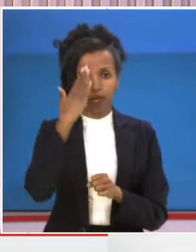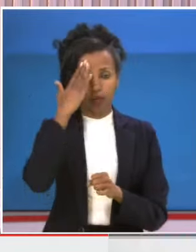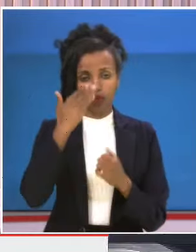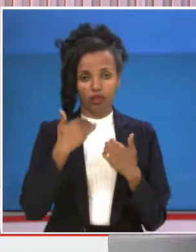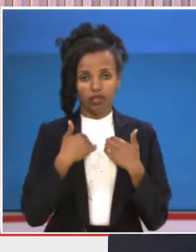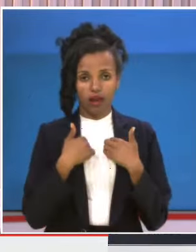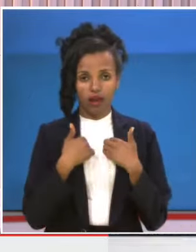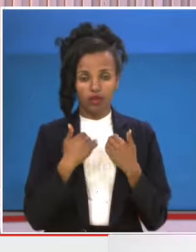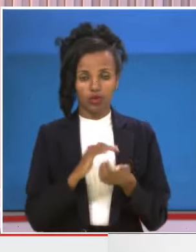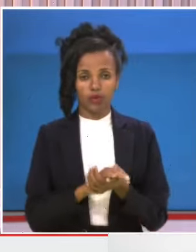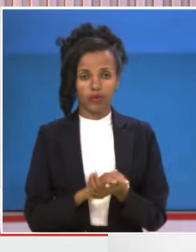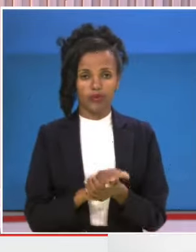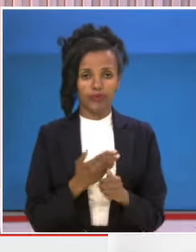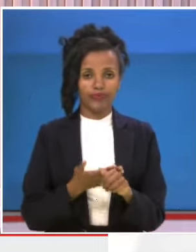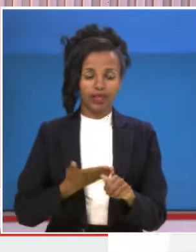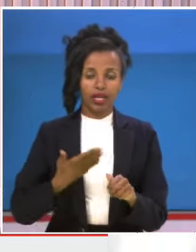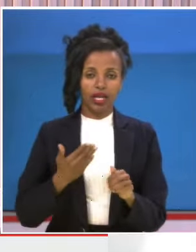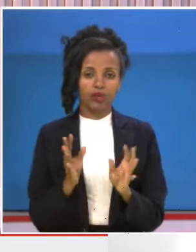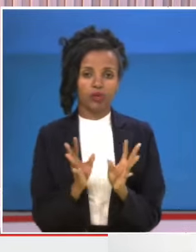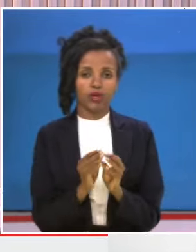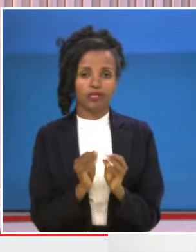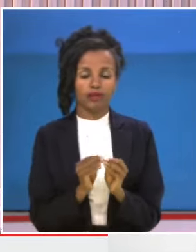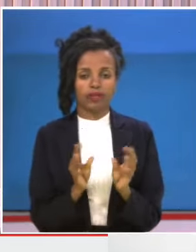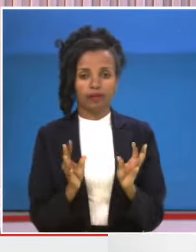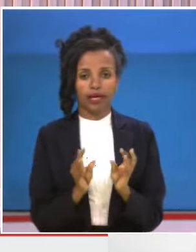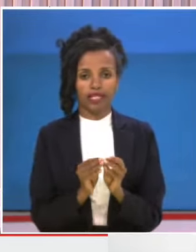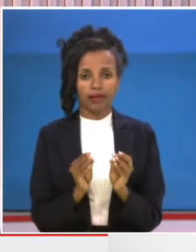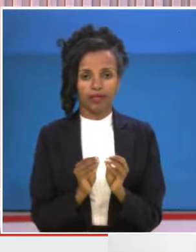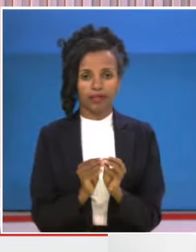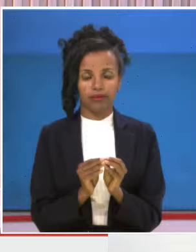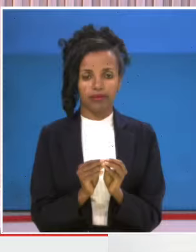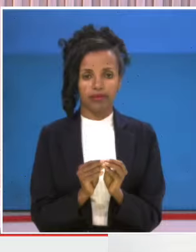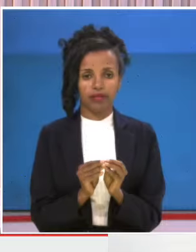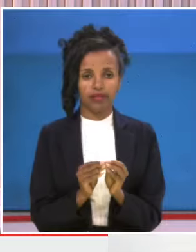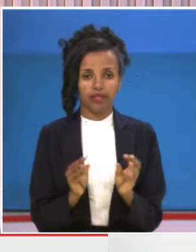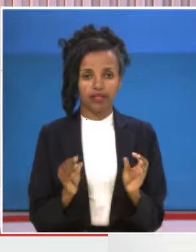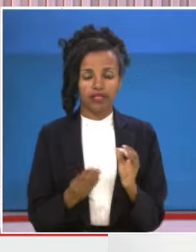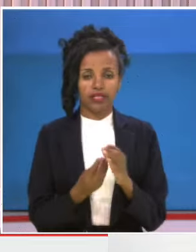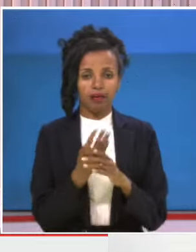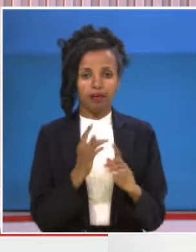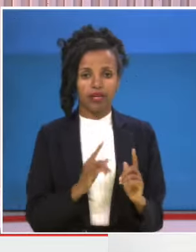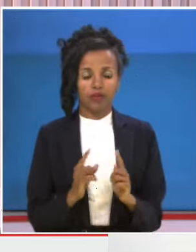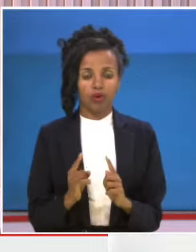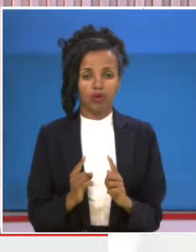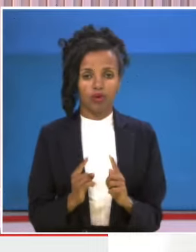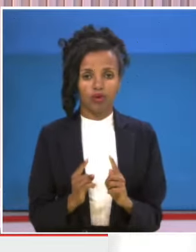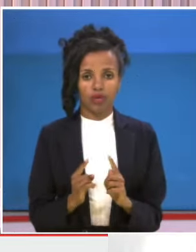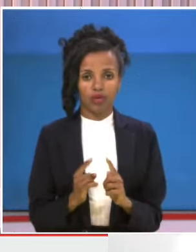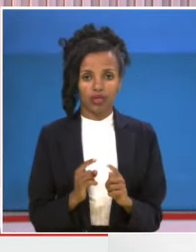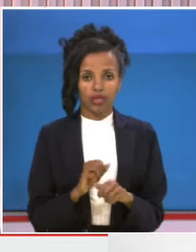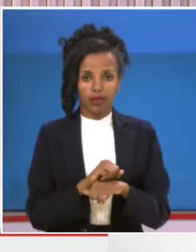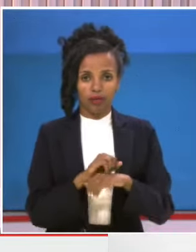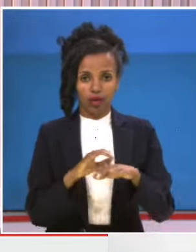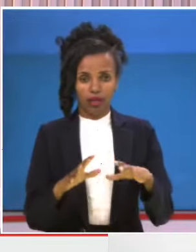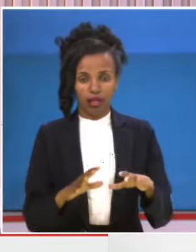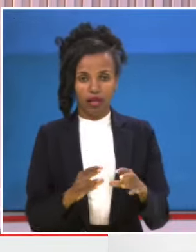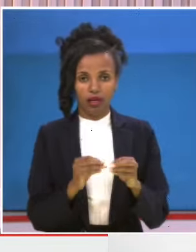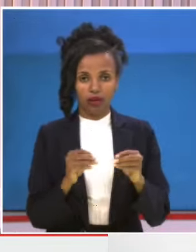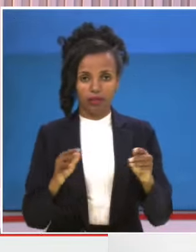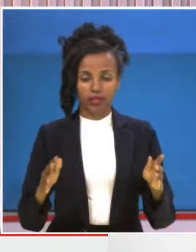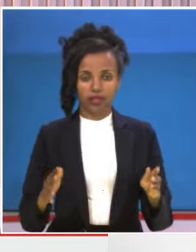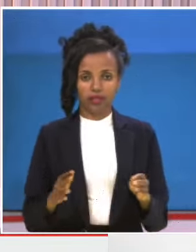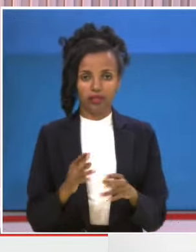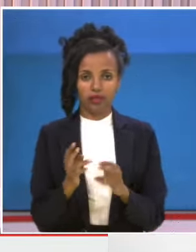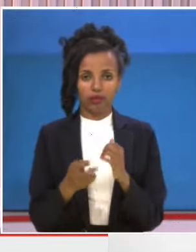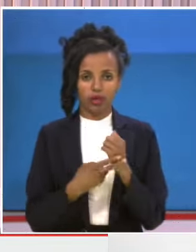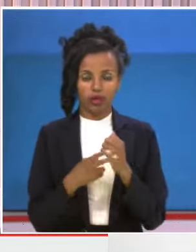ስላላቸው ቀድሞ የመሰብሰብ የተሰበሰበን ሰብል ደግሞ መሬት ላይ ከማስጣት መቆጠብና በእንጨት